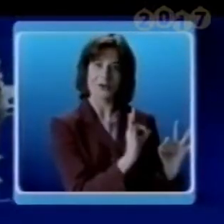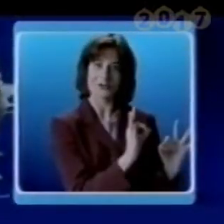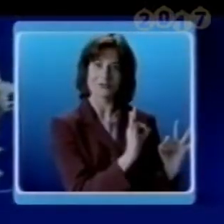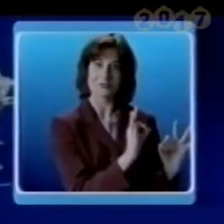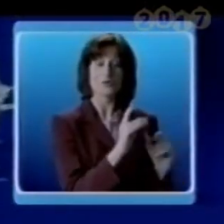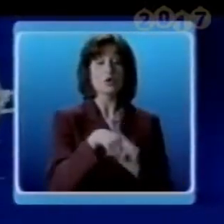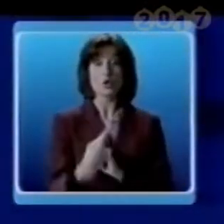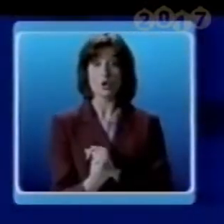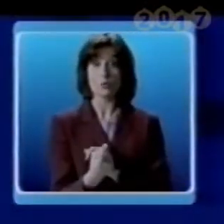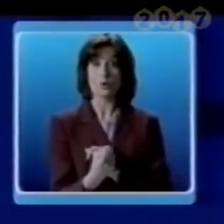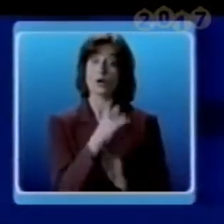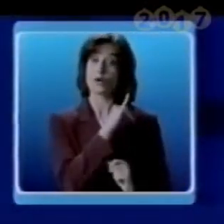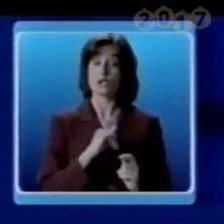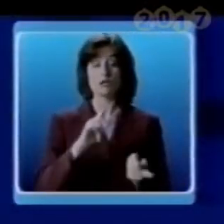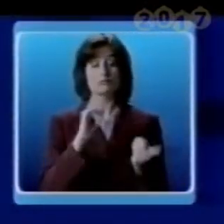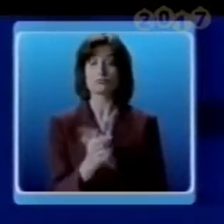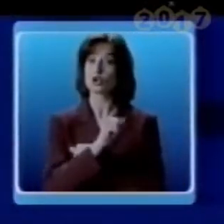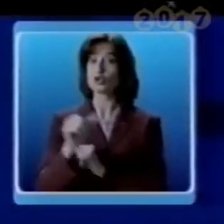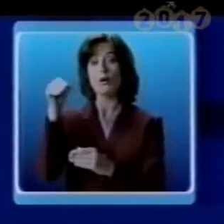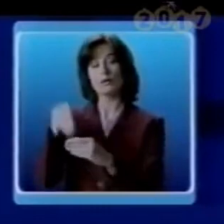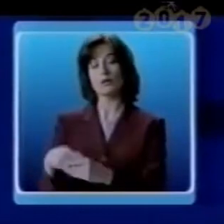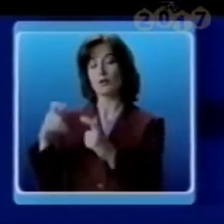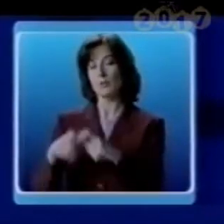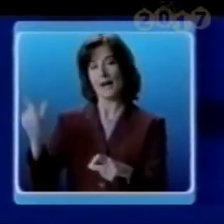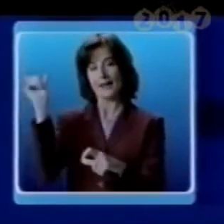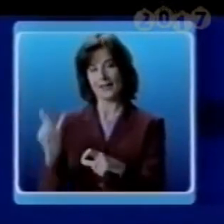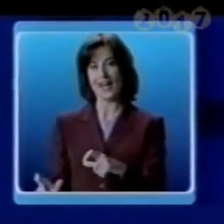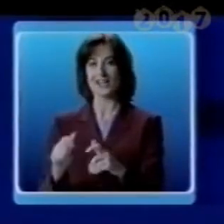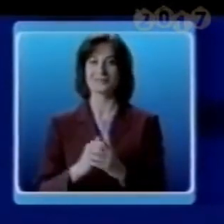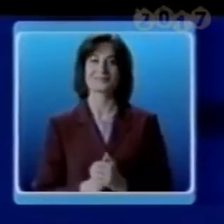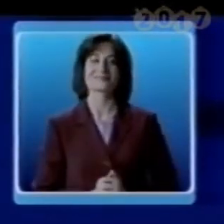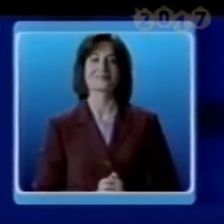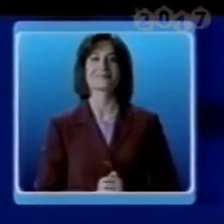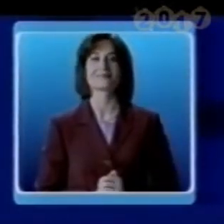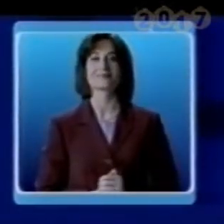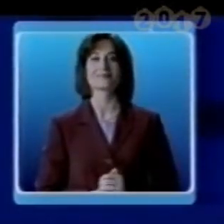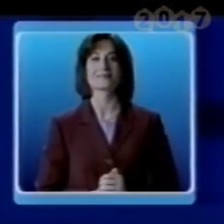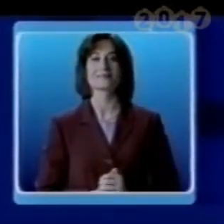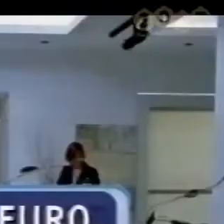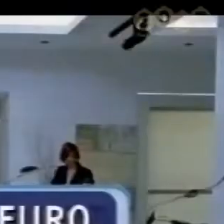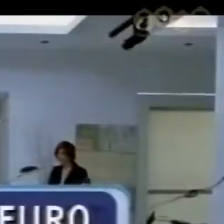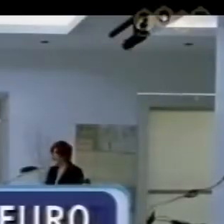senza spesa alcuna. Dopo, le lire potranno essere cambiate solo nelle filiali della Banca d'Italia.